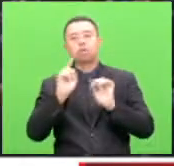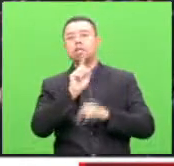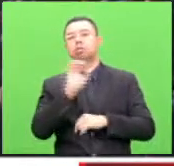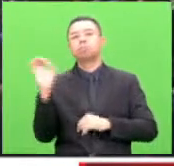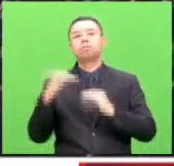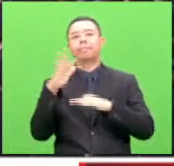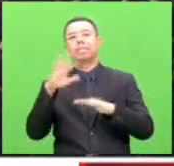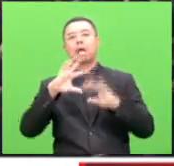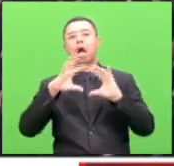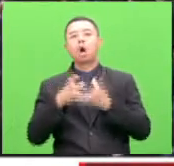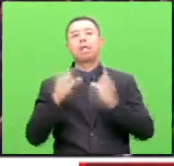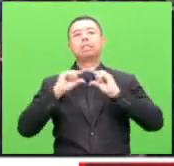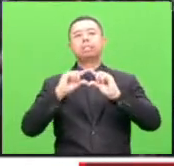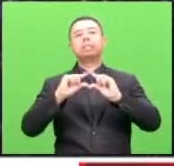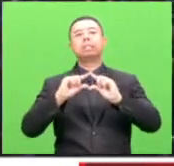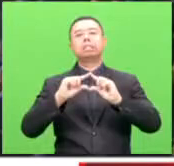Demokrat.